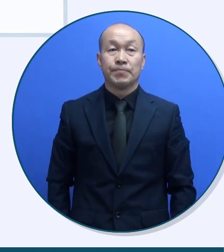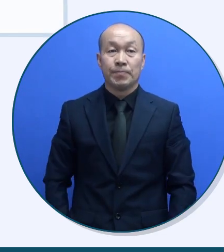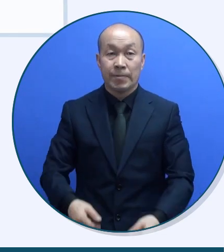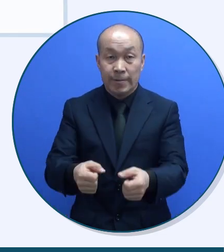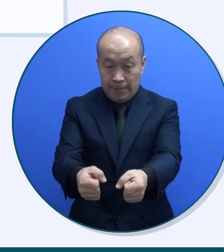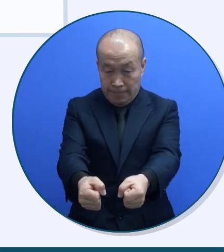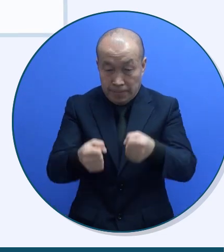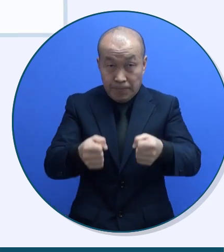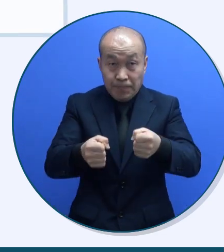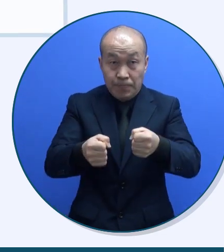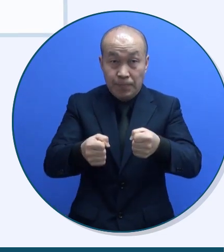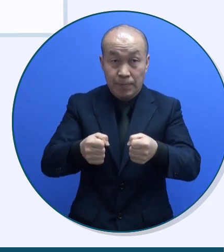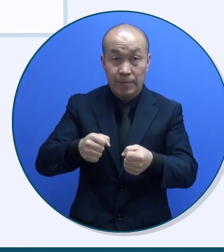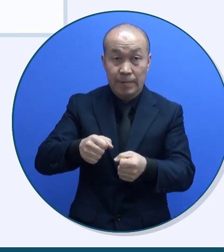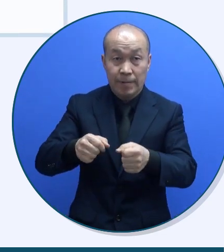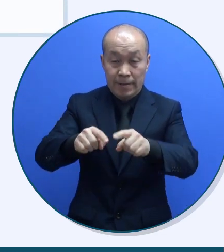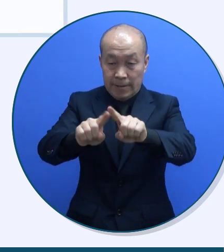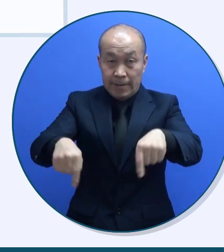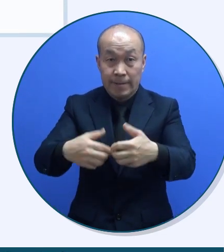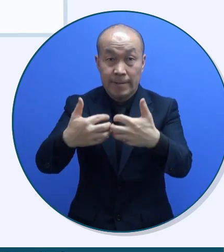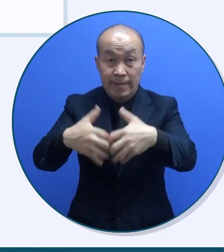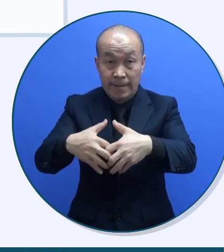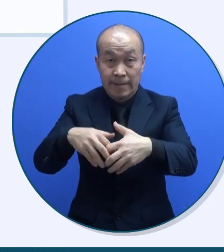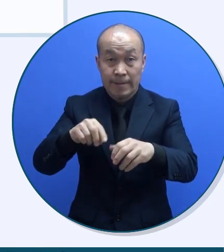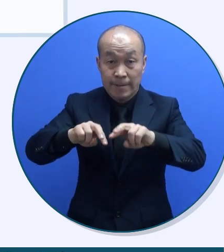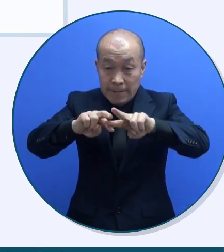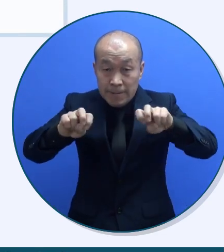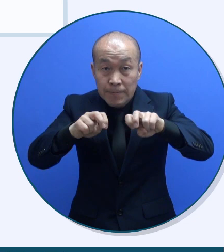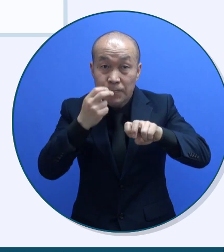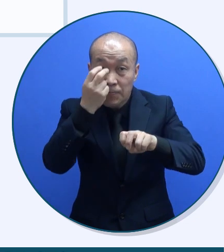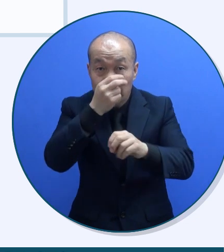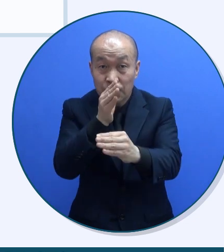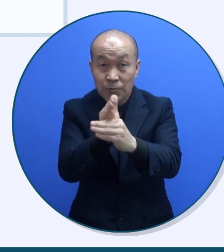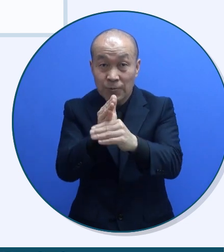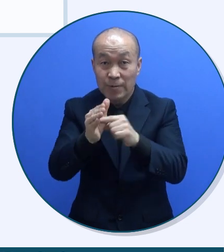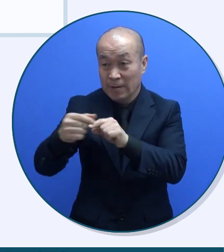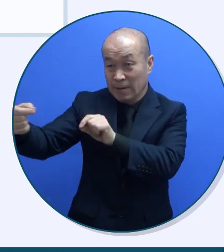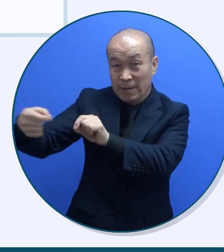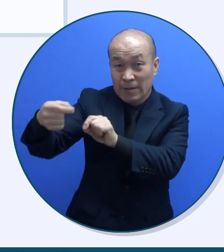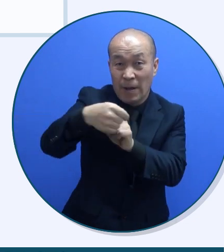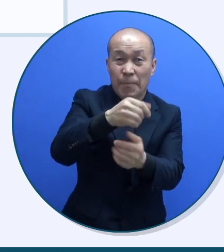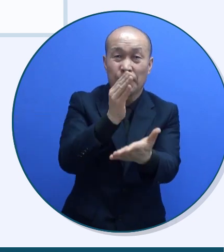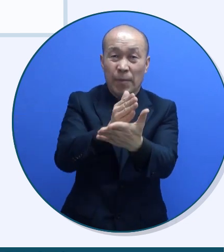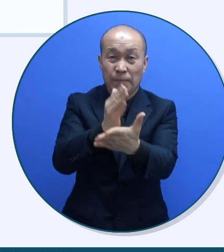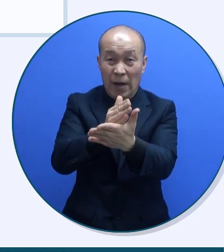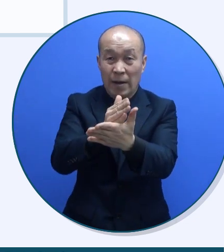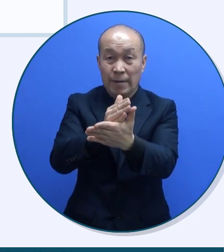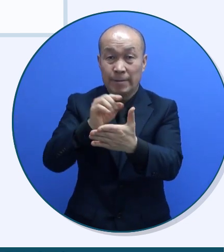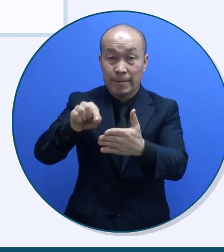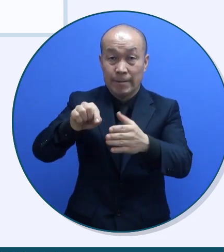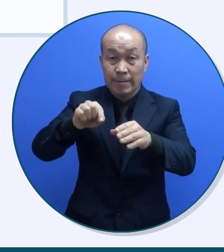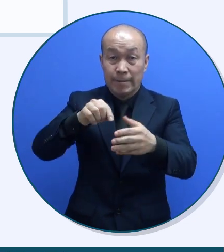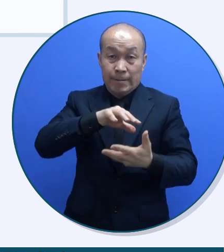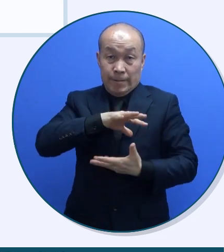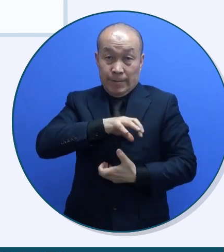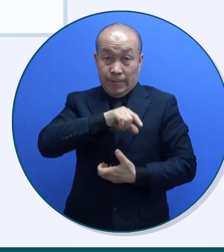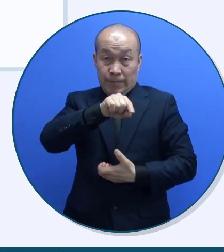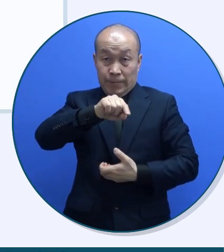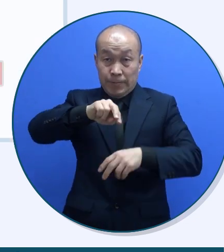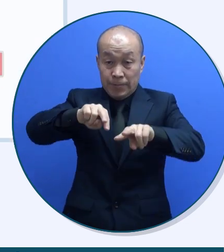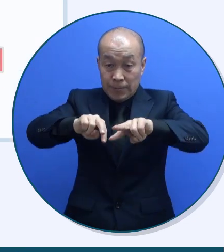자동심장 충격기에서 분석 진행 중입니다. 접촉 금지 같은 심장 리듬을 분석한다는 음성 지시가